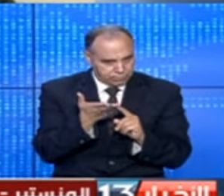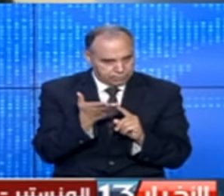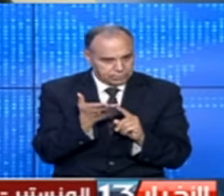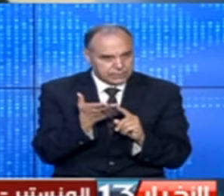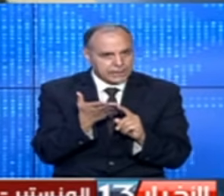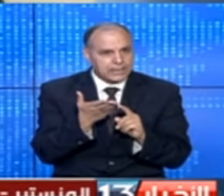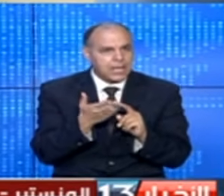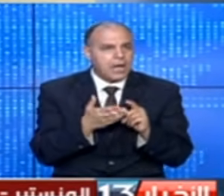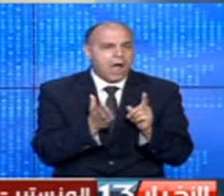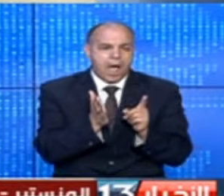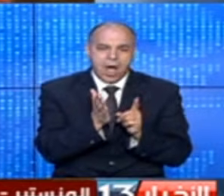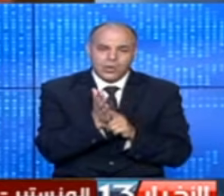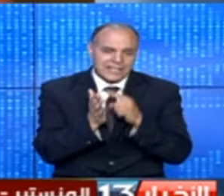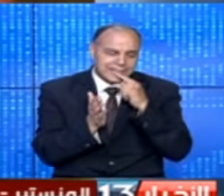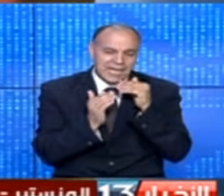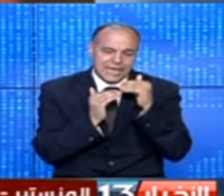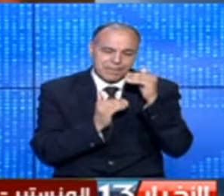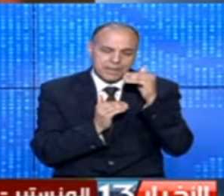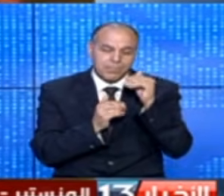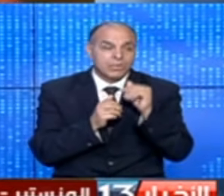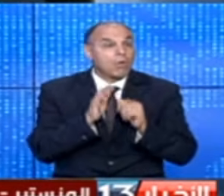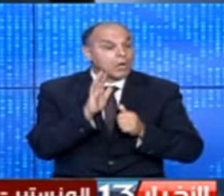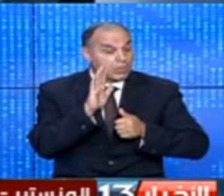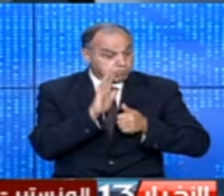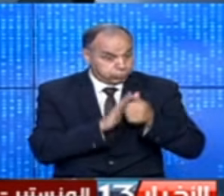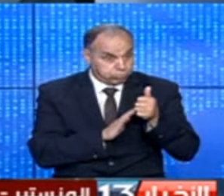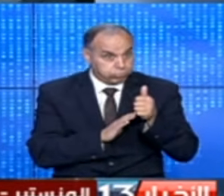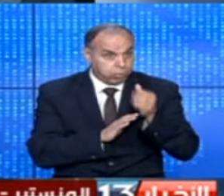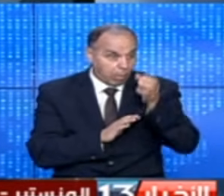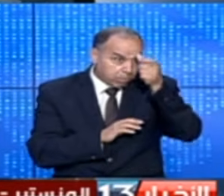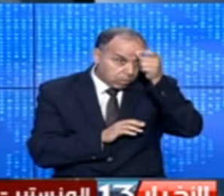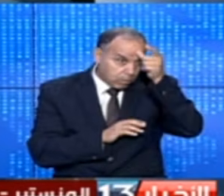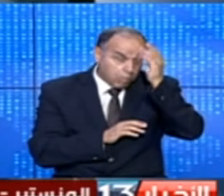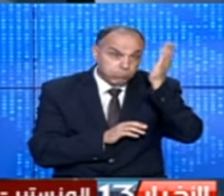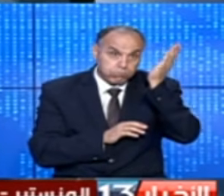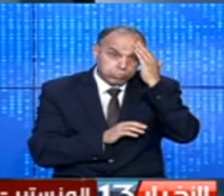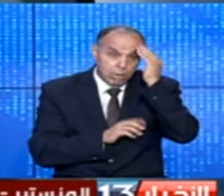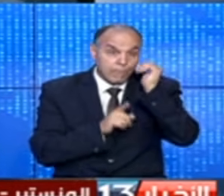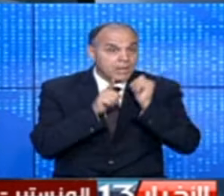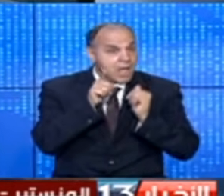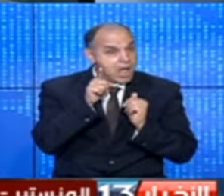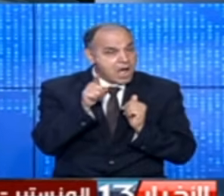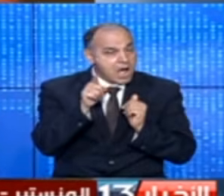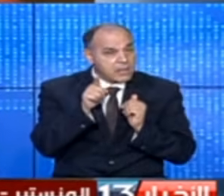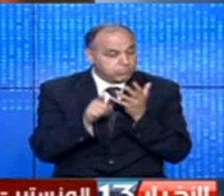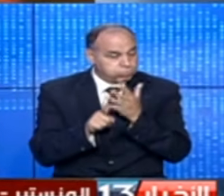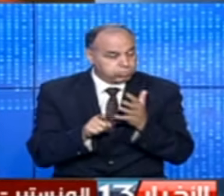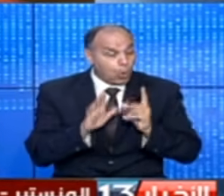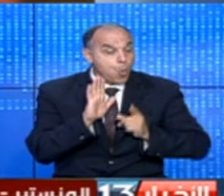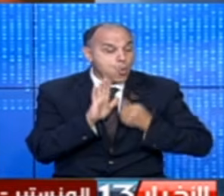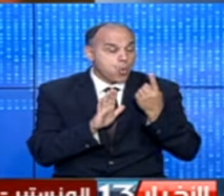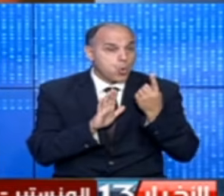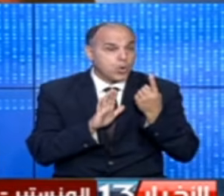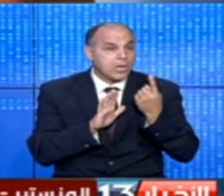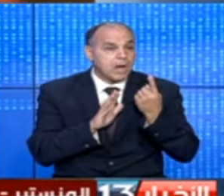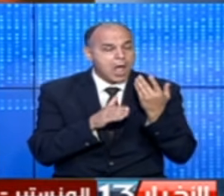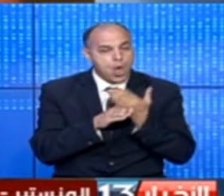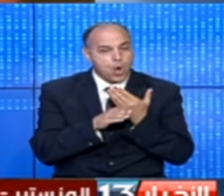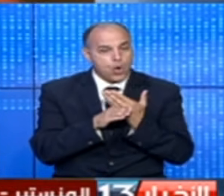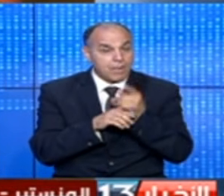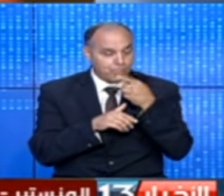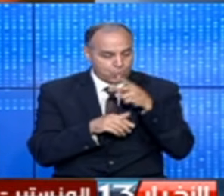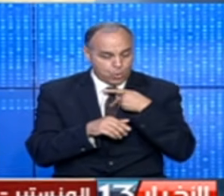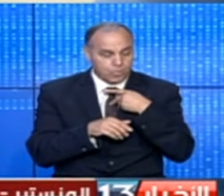عدم توفر شرط السن لتميزه بذكاء خارق، فهو من التلاميذ الأوائل